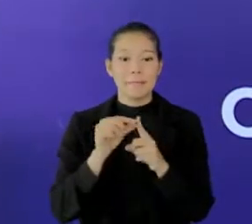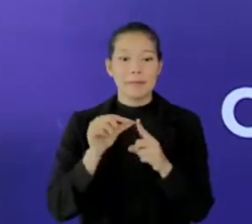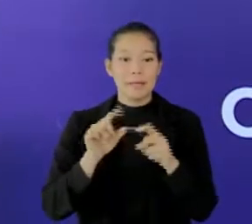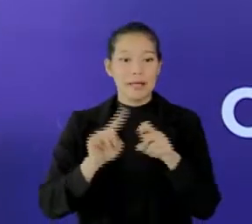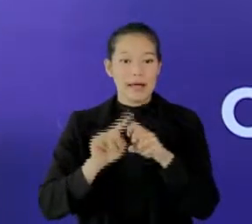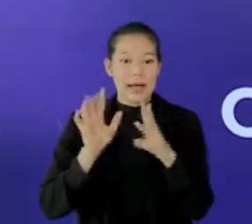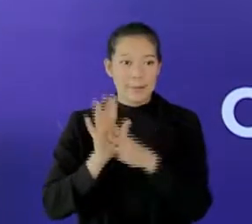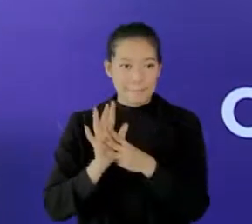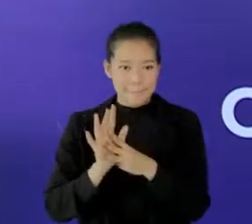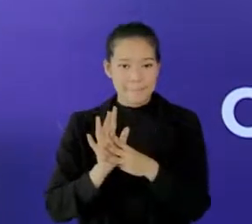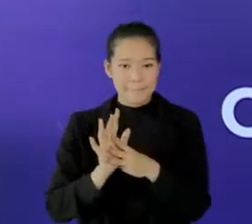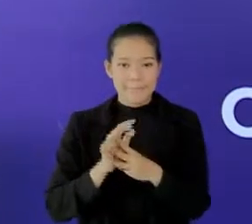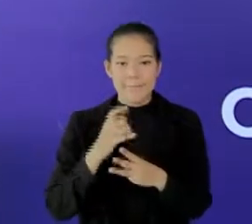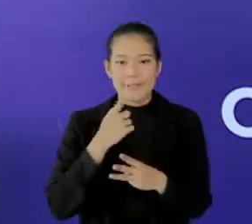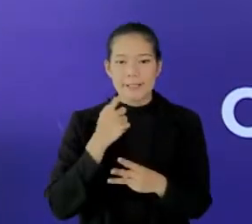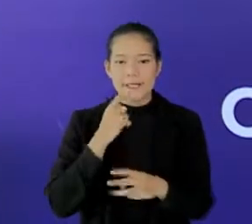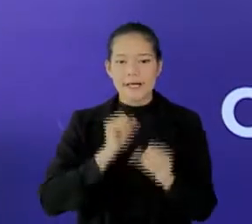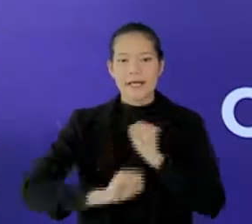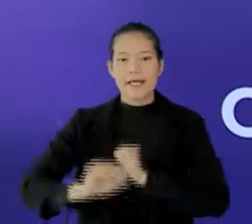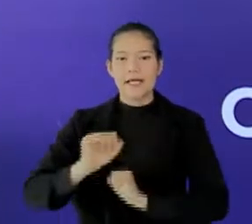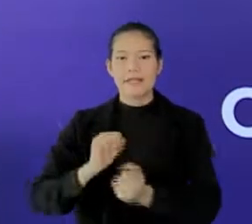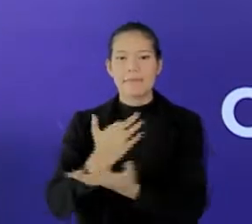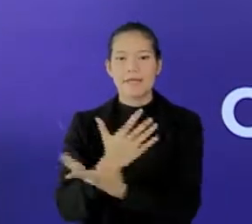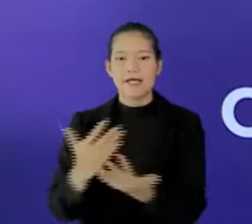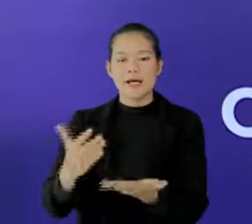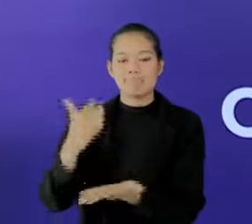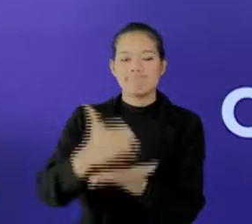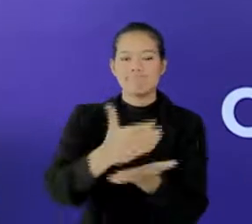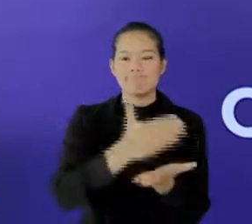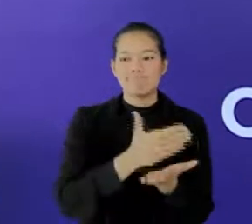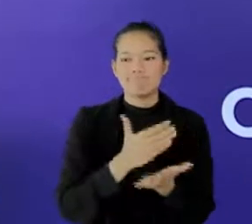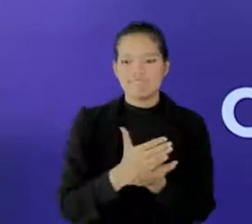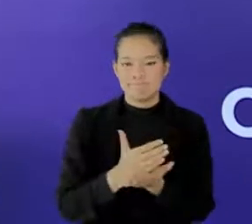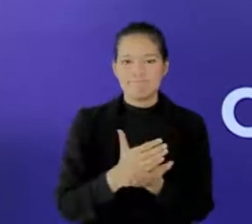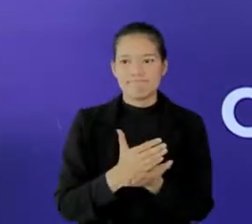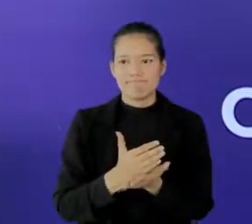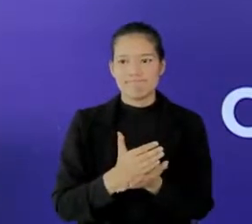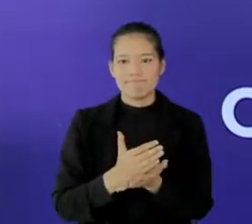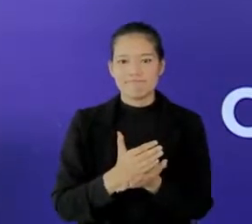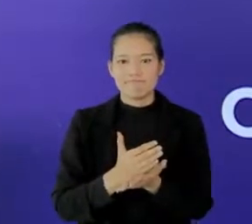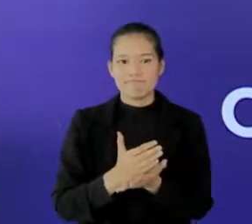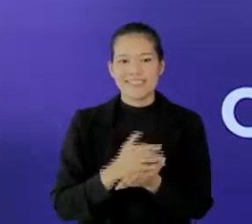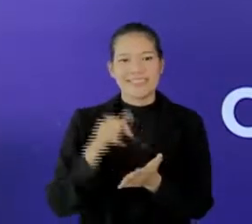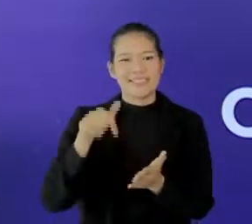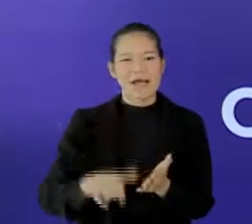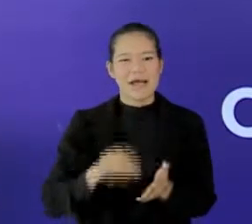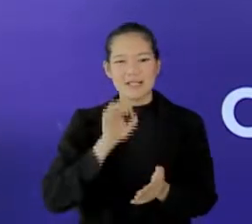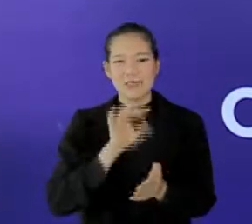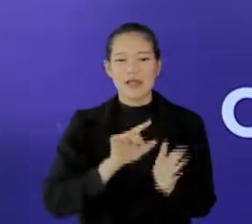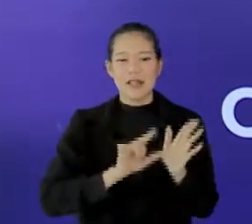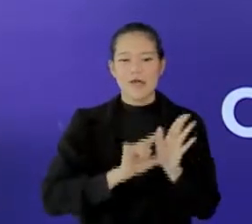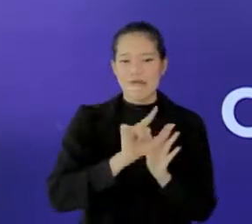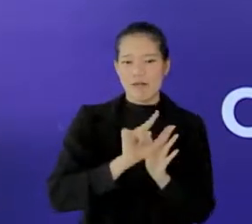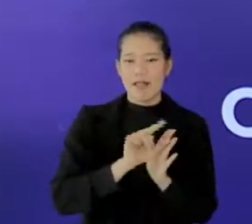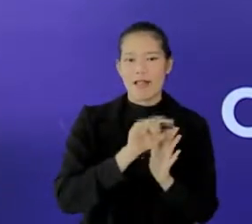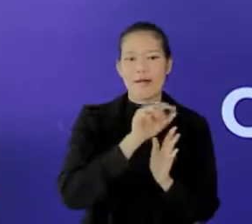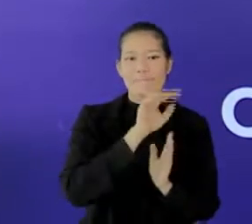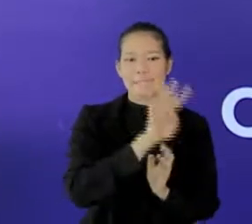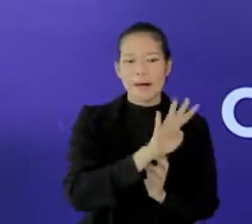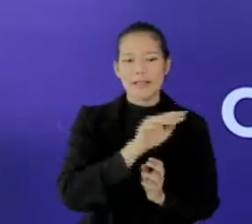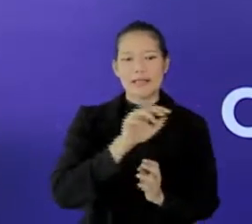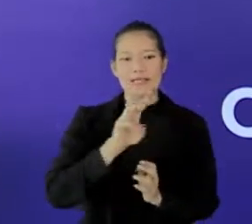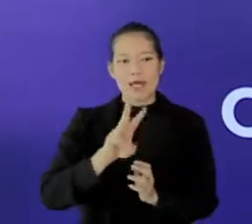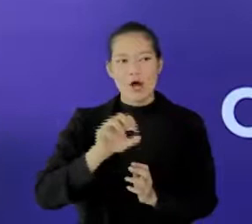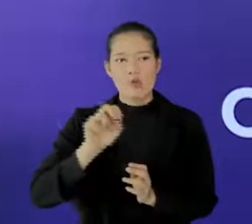PPKM ini adalah pembatasan kegiatan masyarakat yang kita sebut dengan leveling sekarang, ada level 4, 3, 2,